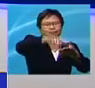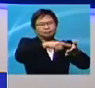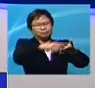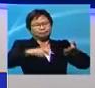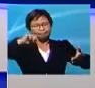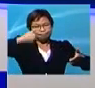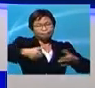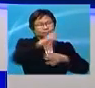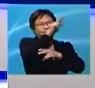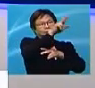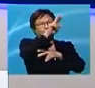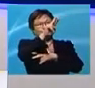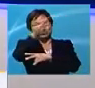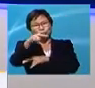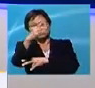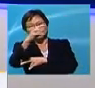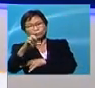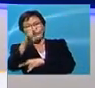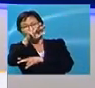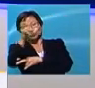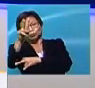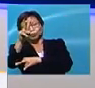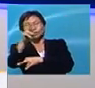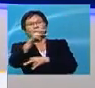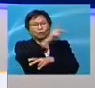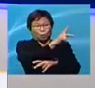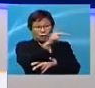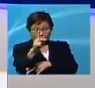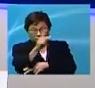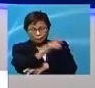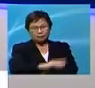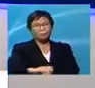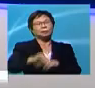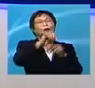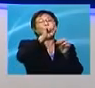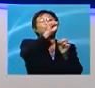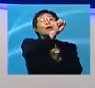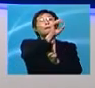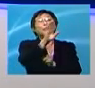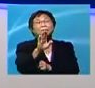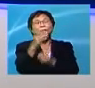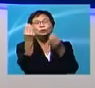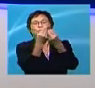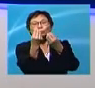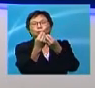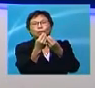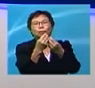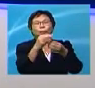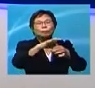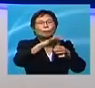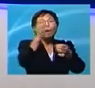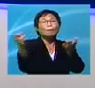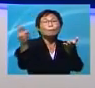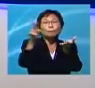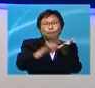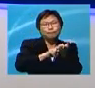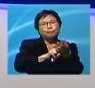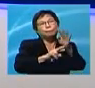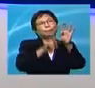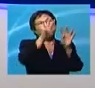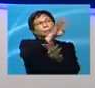esok 32,632 pengundi di Kuala kangsar sementara di sungai besar jumlah pemilih berdaftar